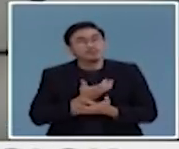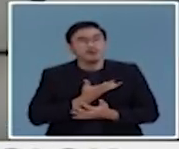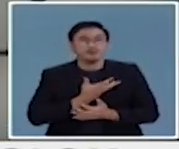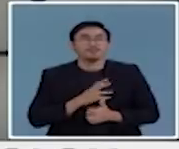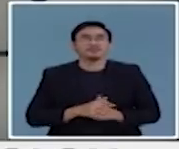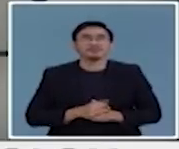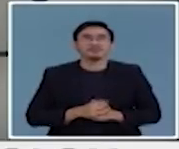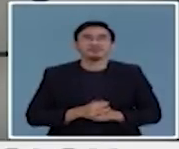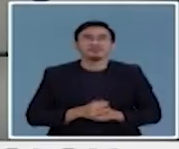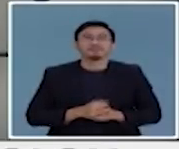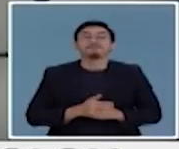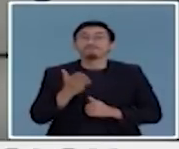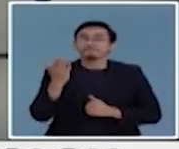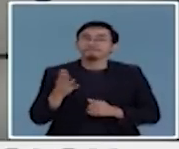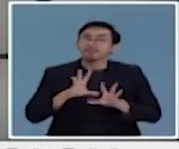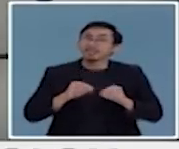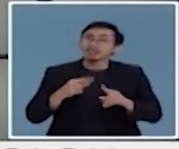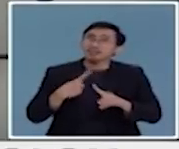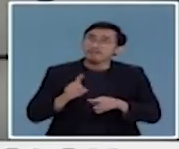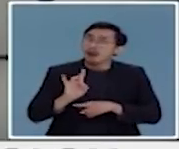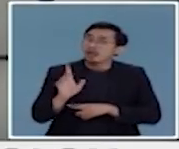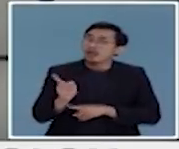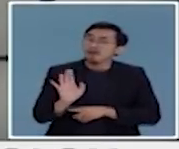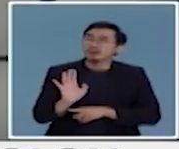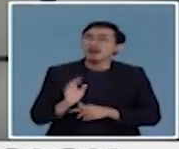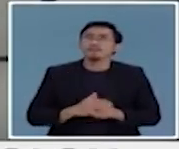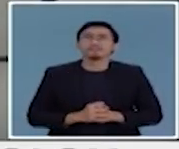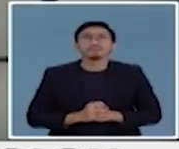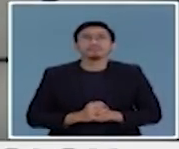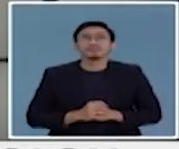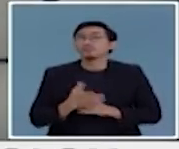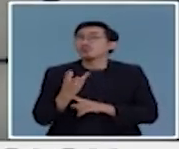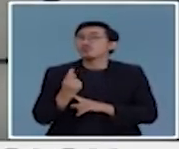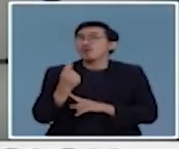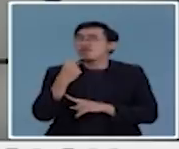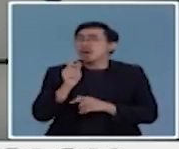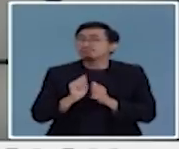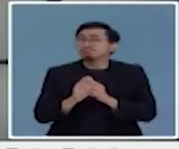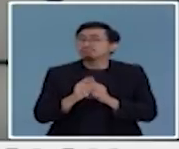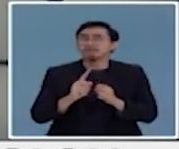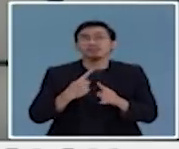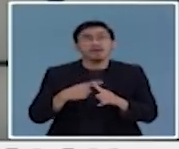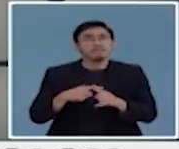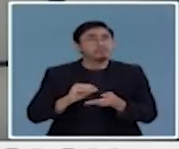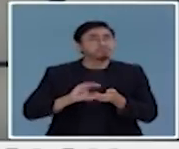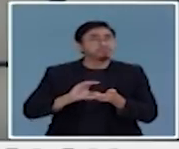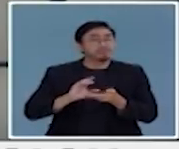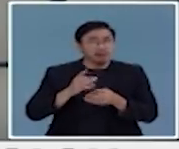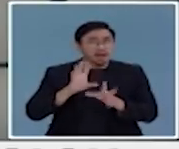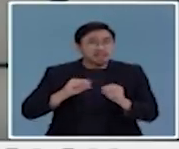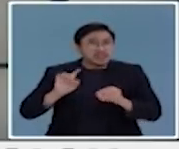juga melakukan pekerjaan tambahan untuk menambah biaya kuliah ini, menambah supaya bisa membayar biaya kuliah?